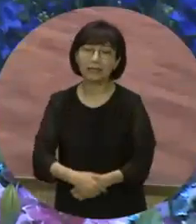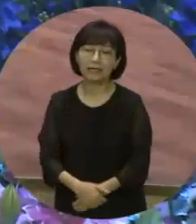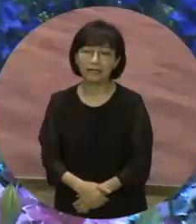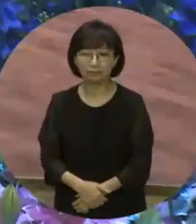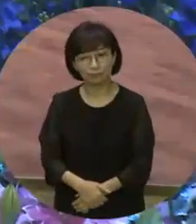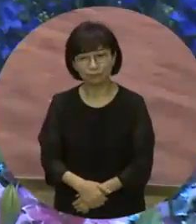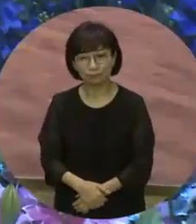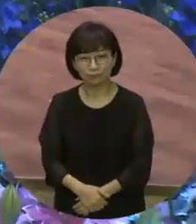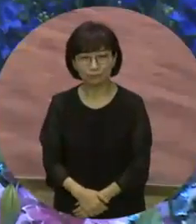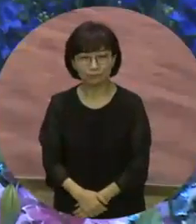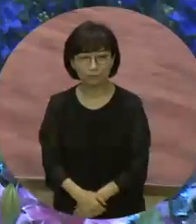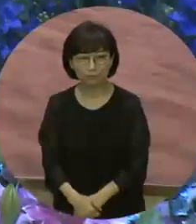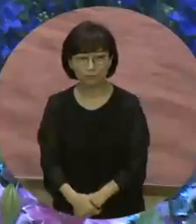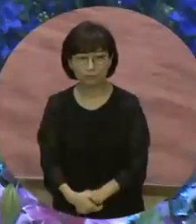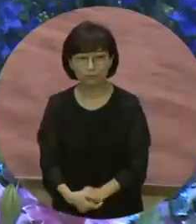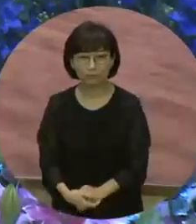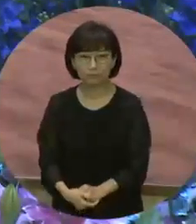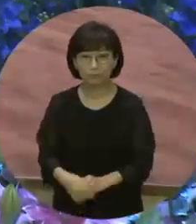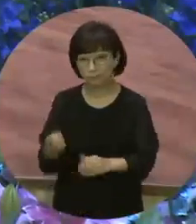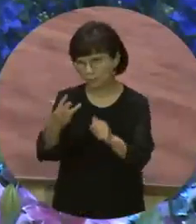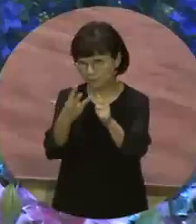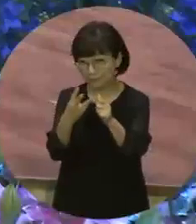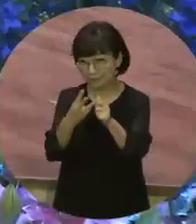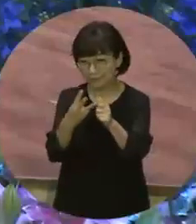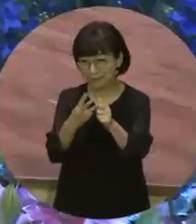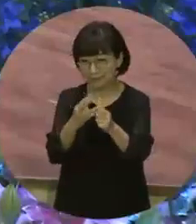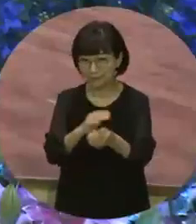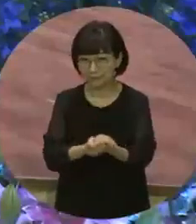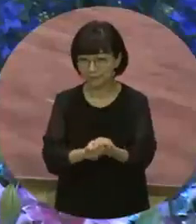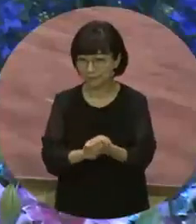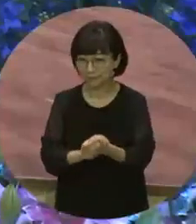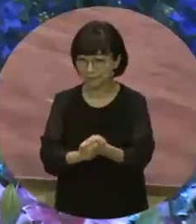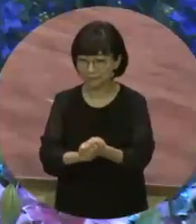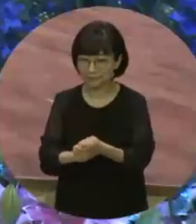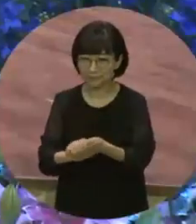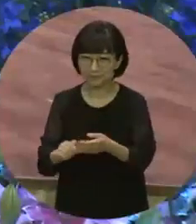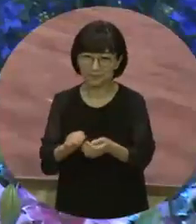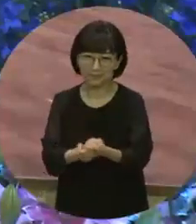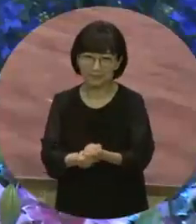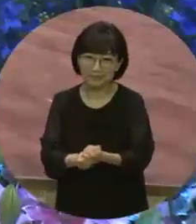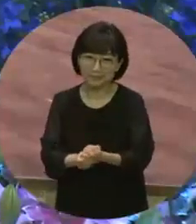인사대처명. 그런 말이지. 셋째는 처와만사성